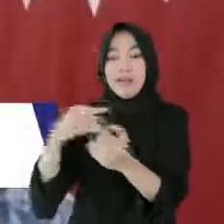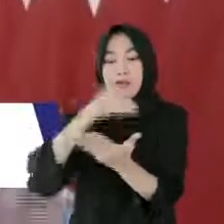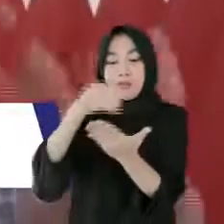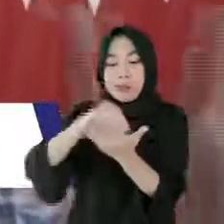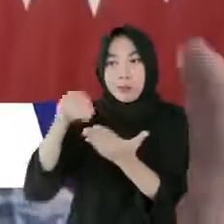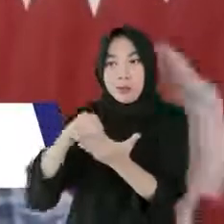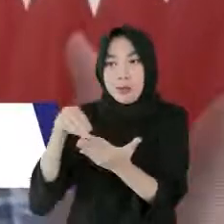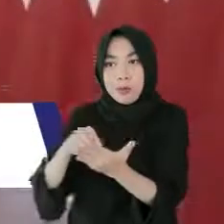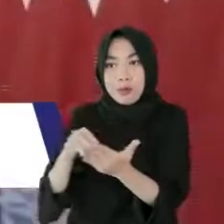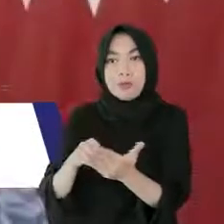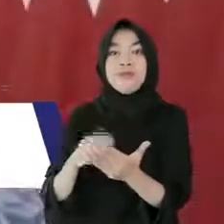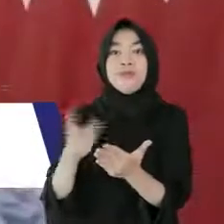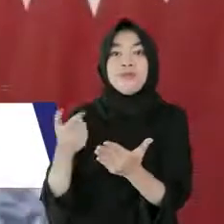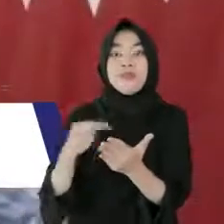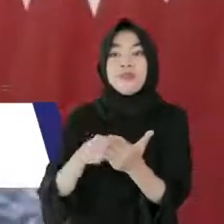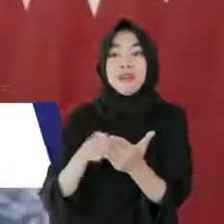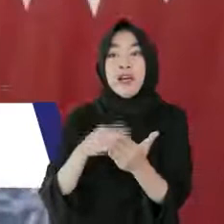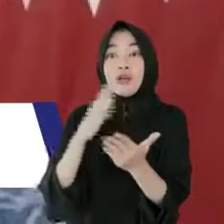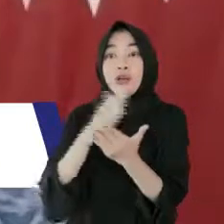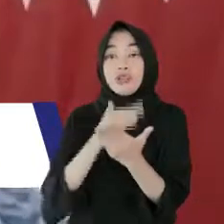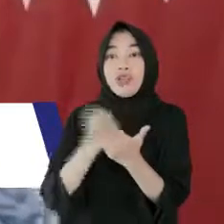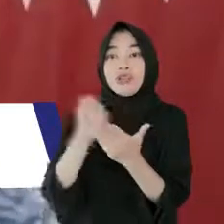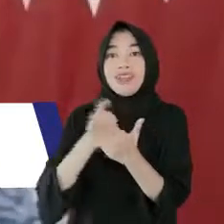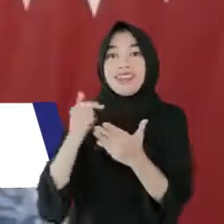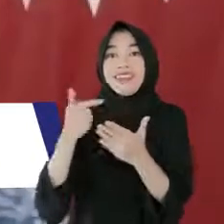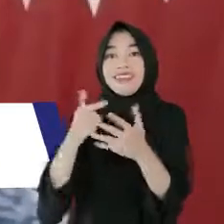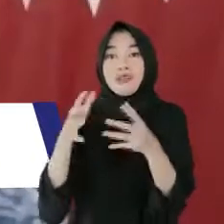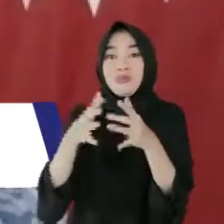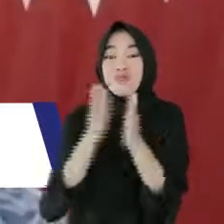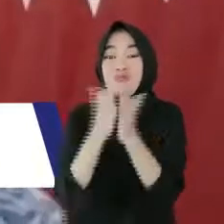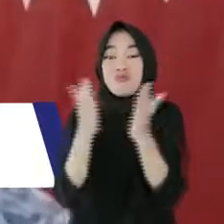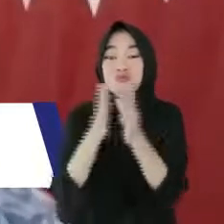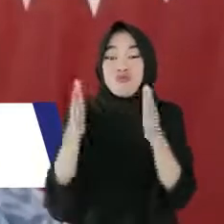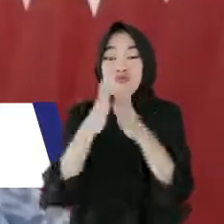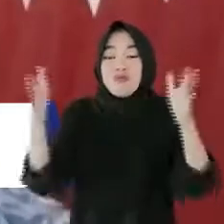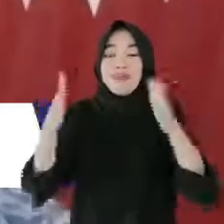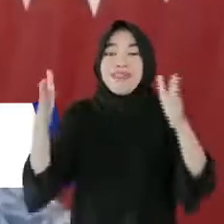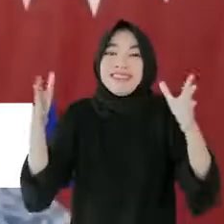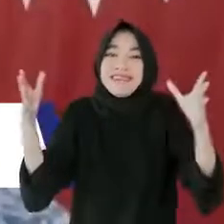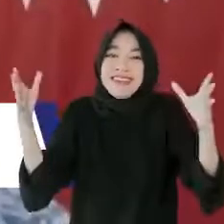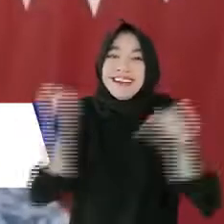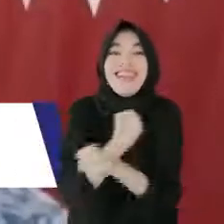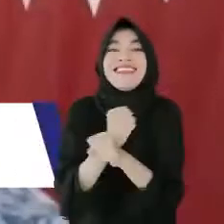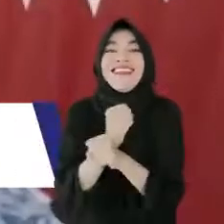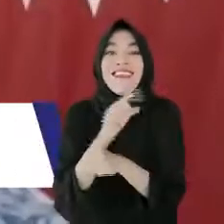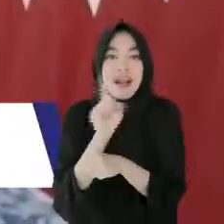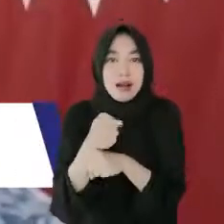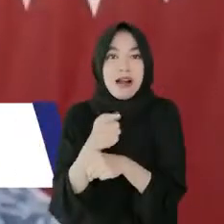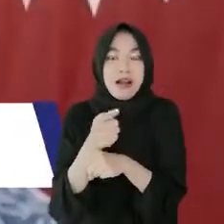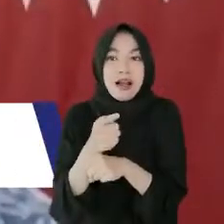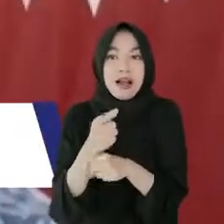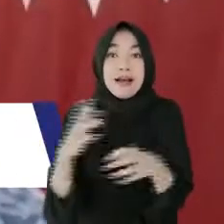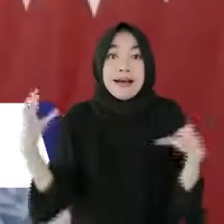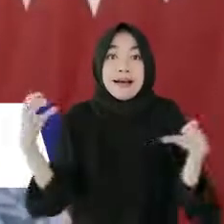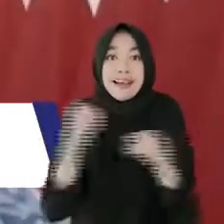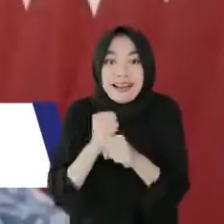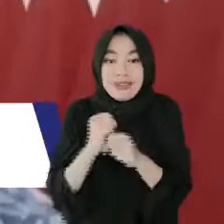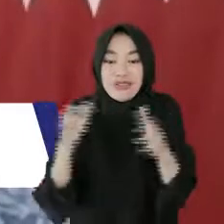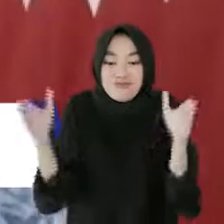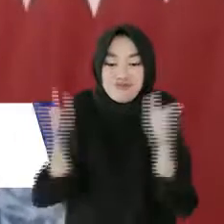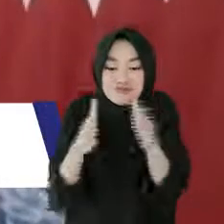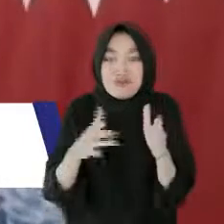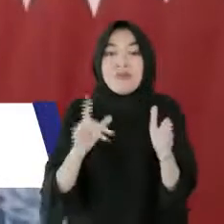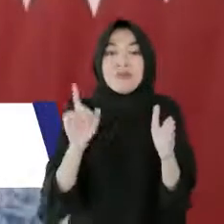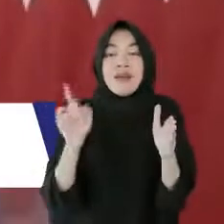beberapa isi ringkasan dari protokol kesehatan ya Secara umum rekomendasi ini kami susun